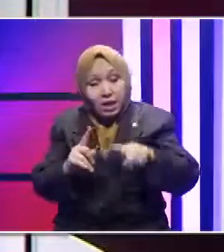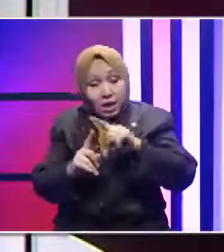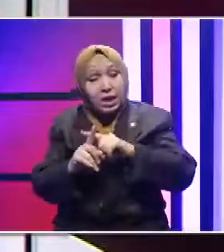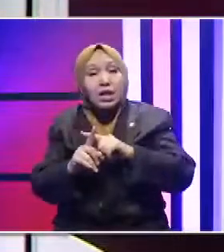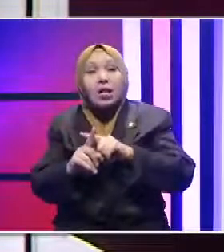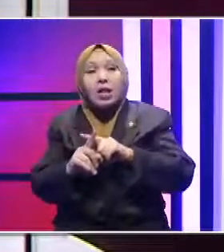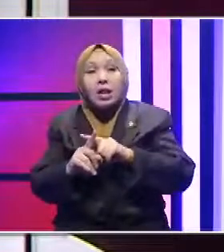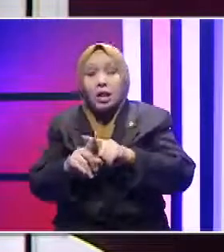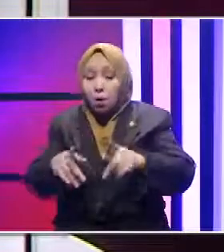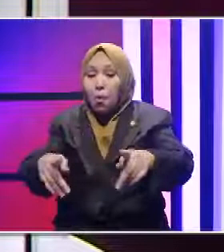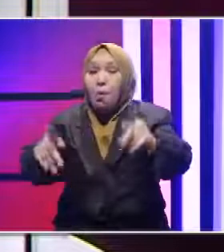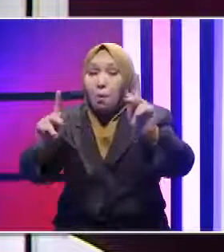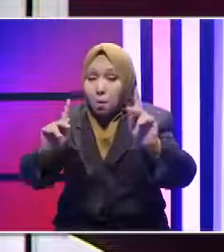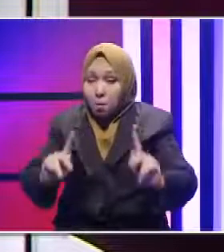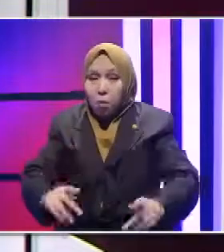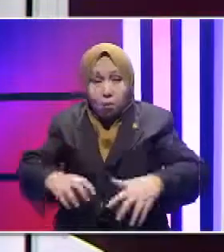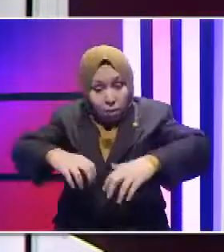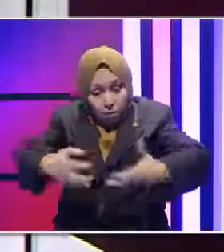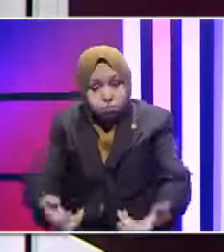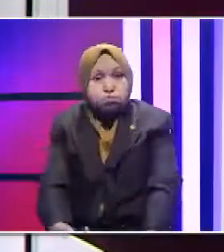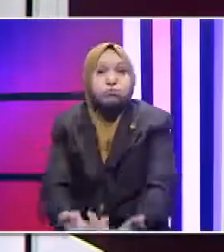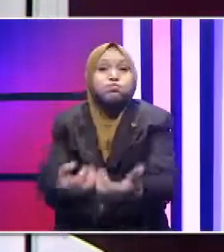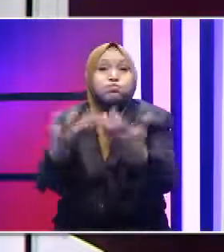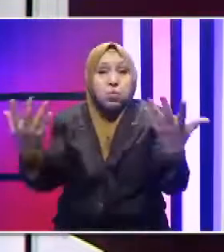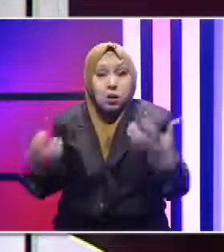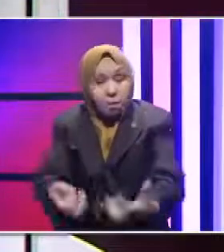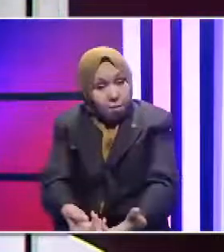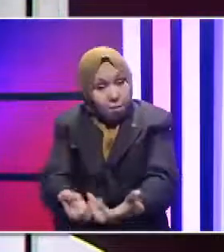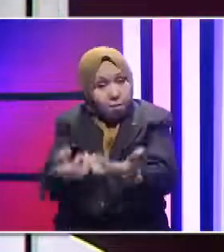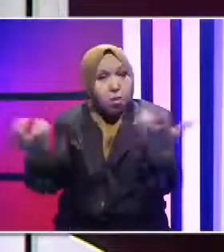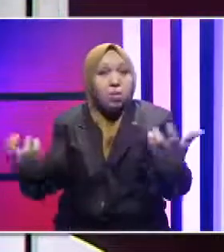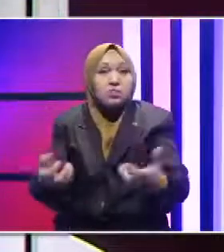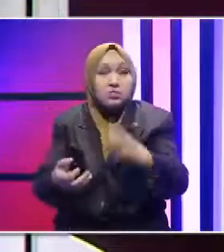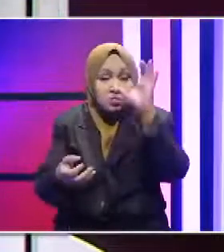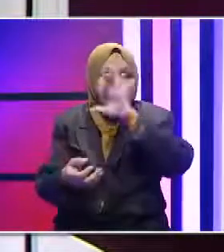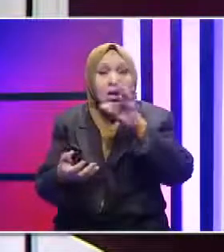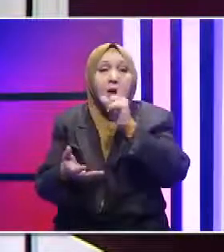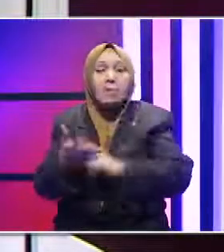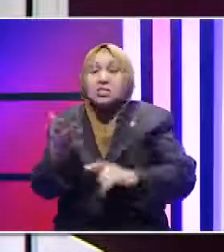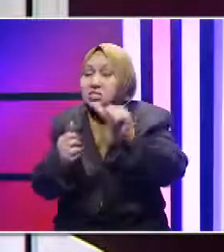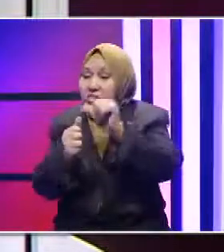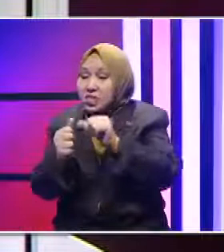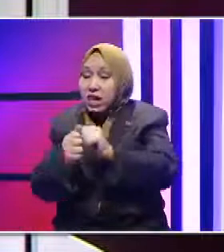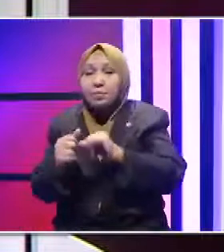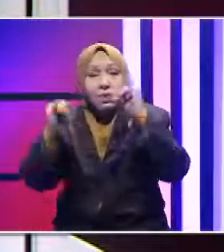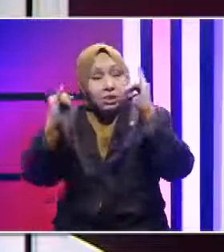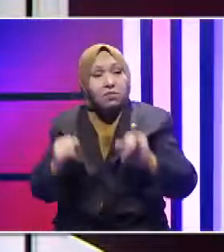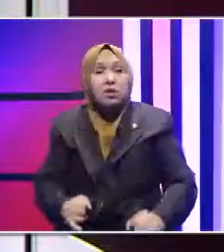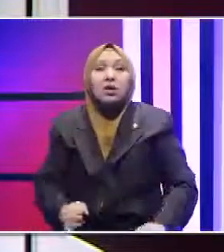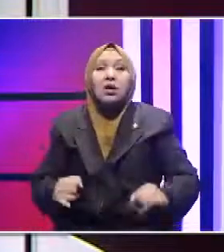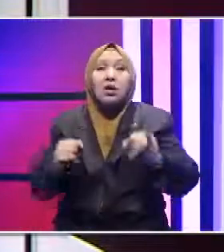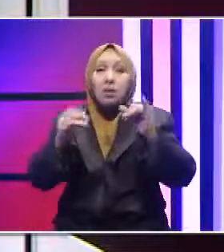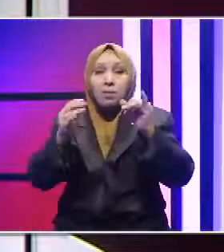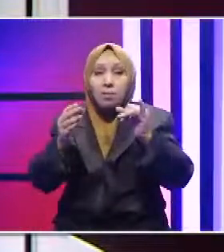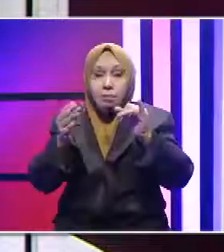ialah dibongkar segala tanah kubur yang ada untuk mencari apa? Setiap individu jenazah kita